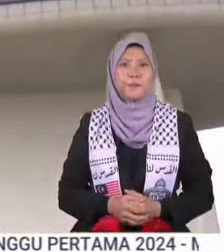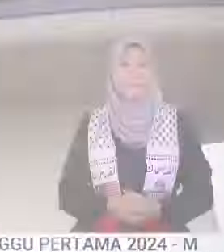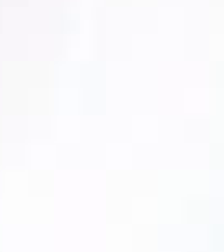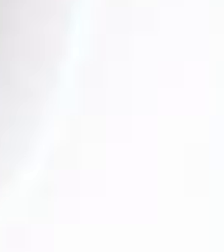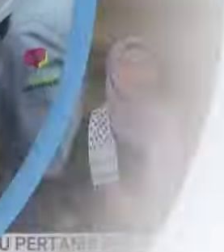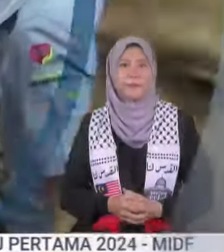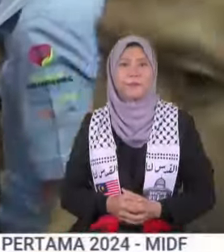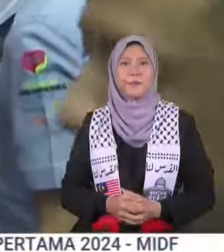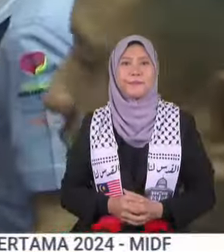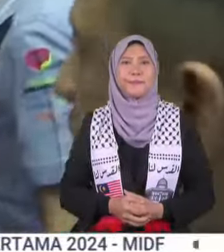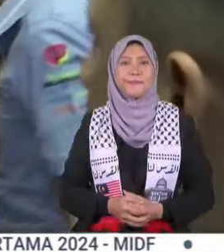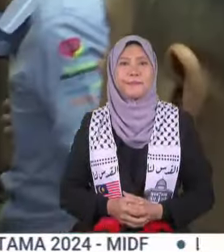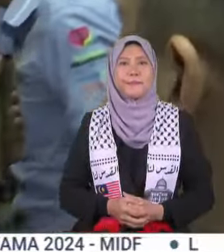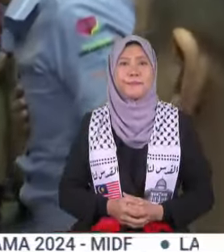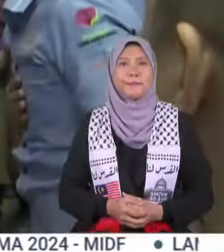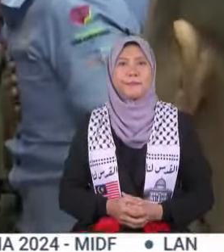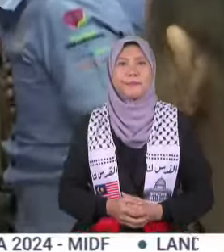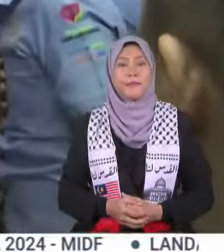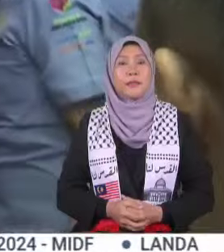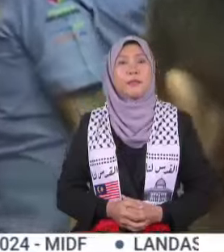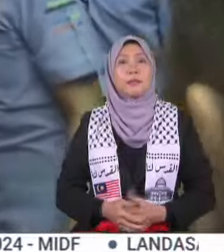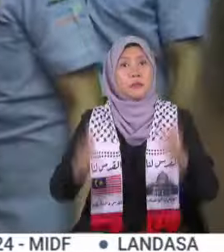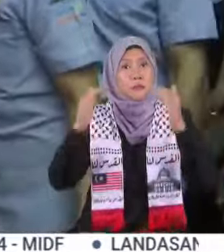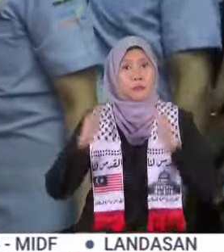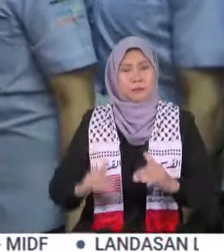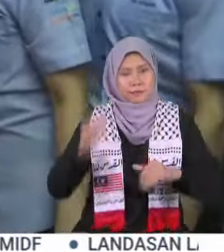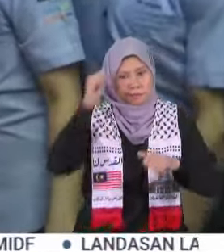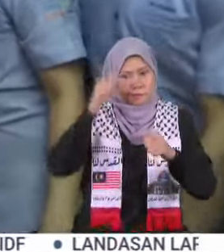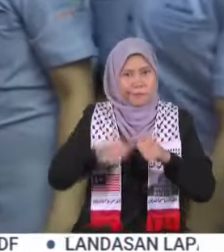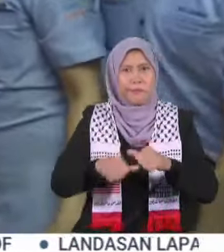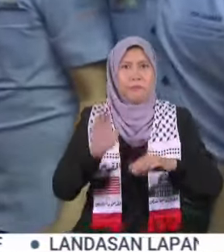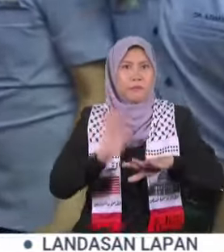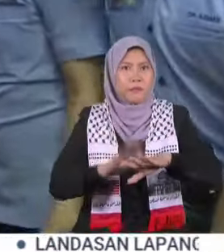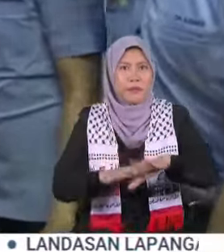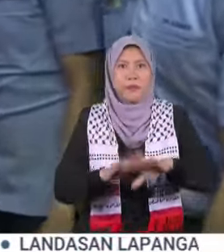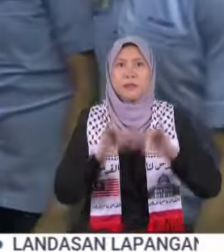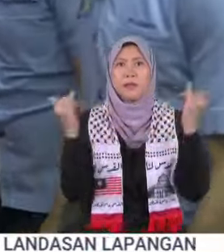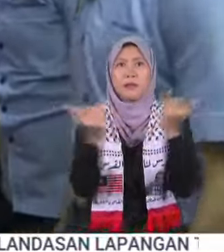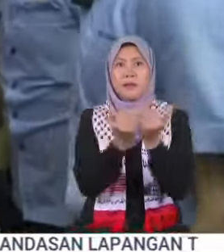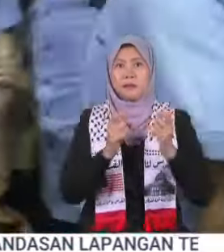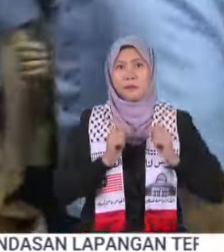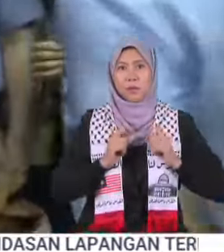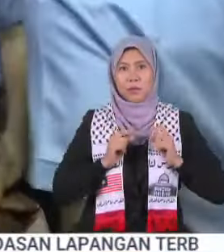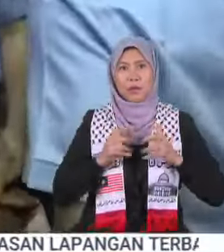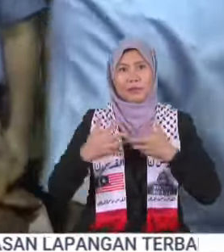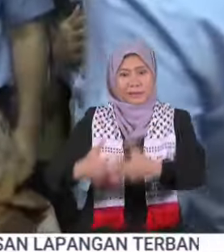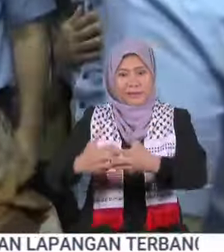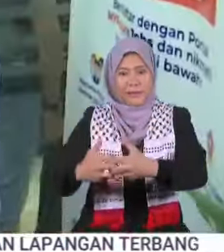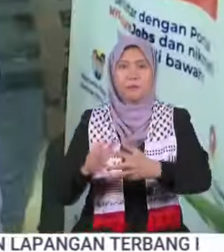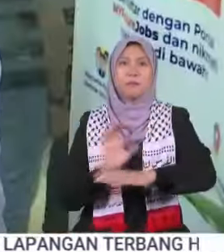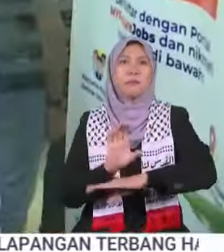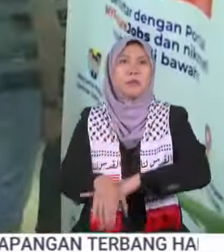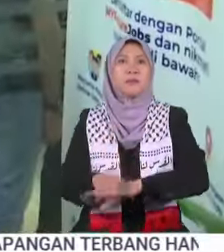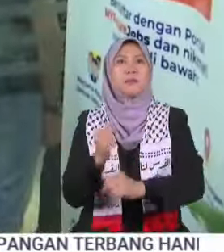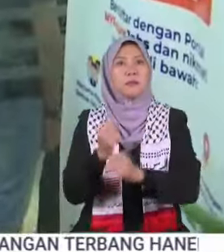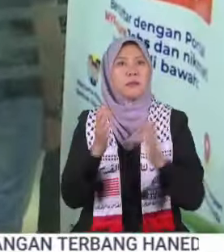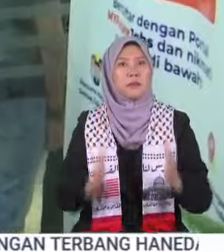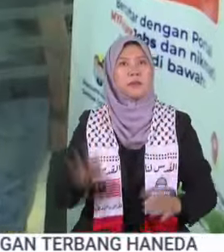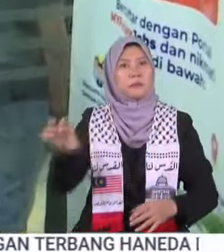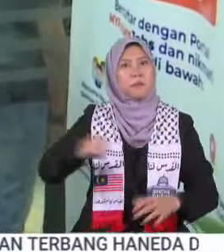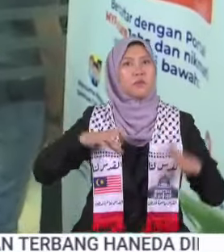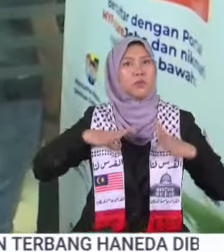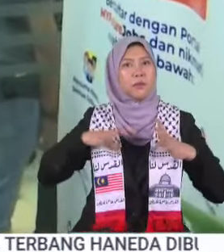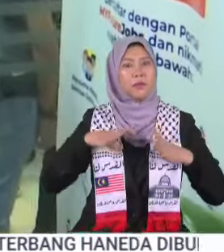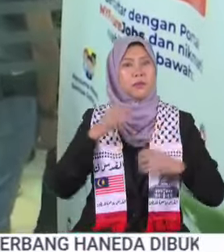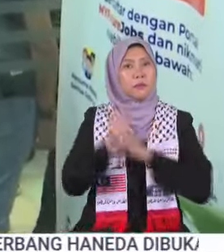diluluskan baik saudara ini pula peringatan kepada Syarikat swasta atau kilang memaksa pekerja mengambil cuti